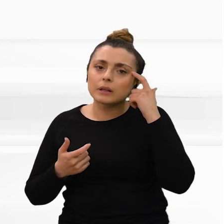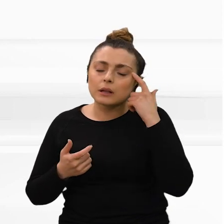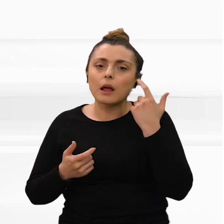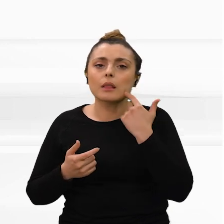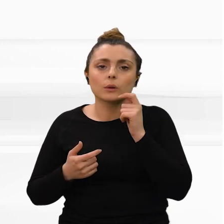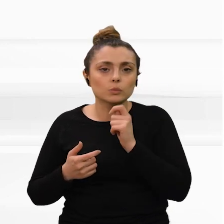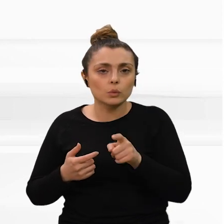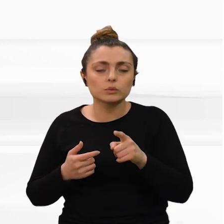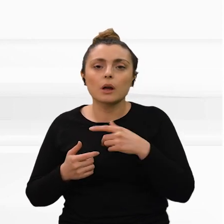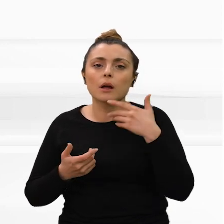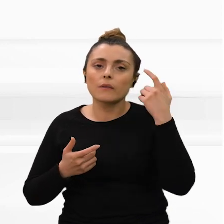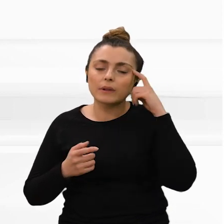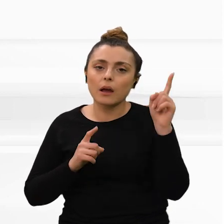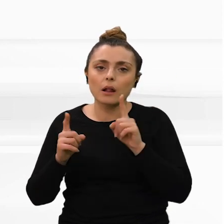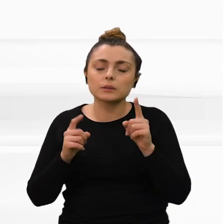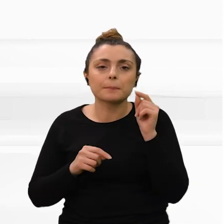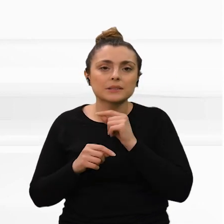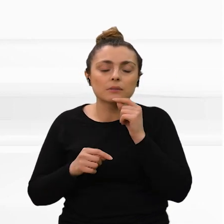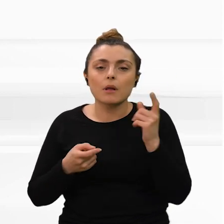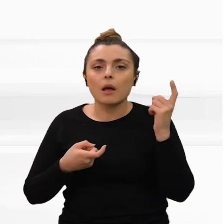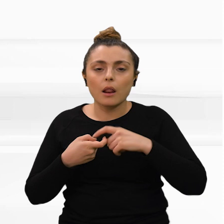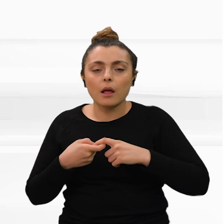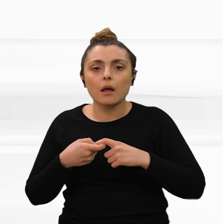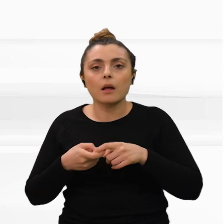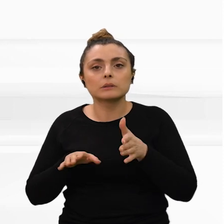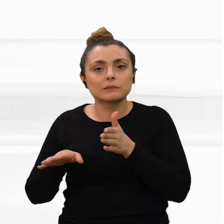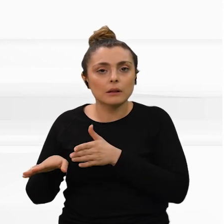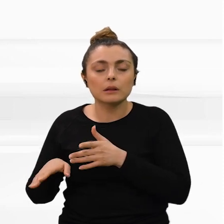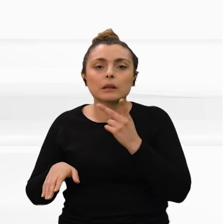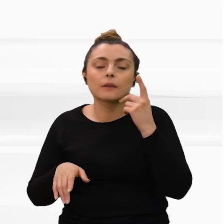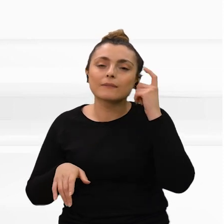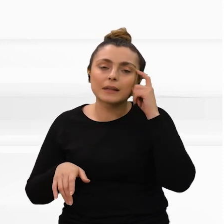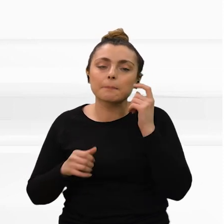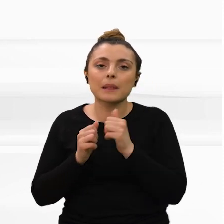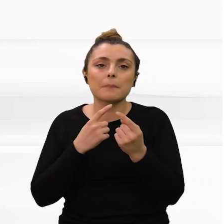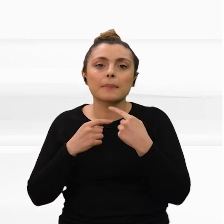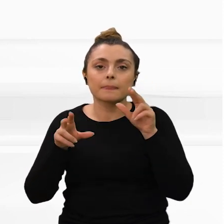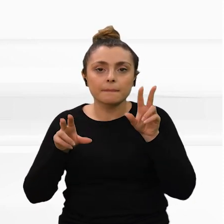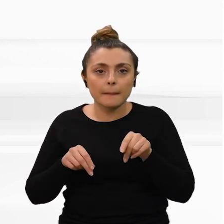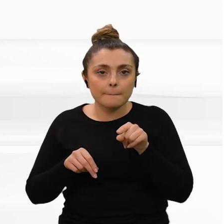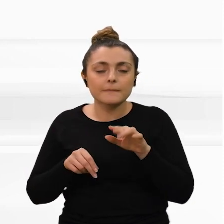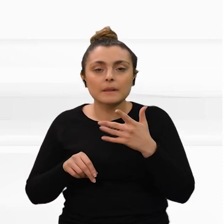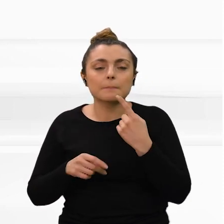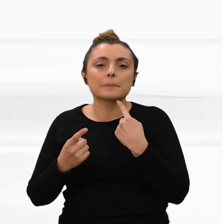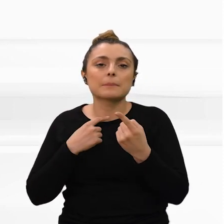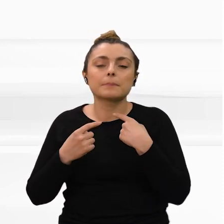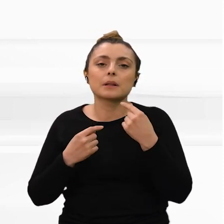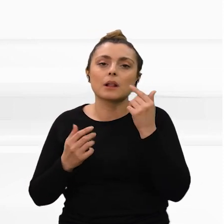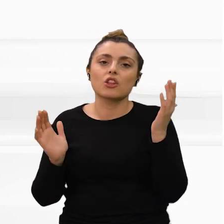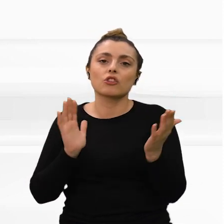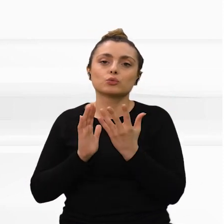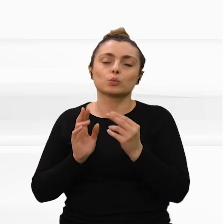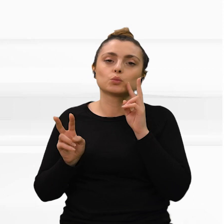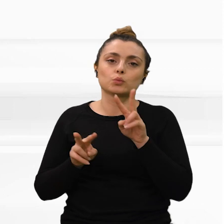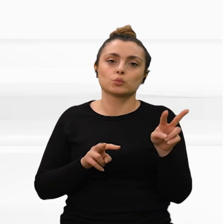yargı Taşıyan atasözlerinde ise yargılar arasında benzetmeye gibisinden ziyade iki yargının birbirini tamamladığı veya birbirine